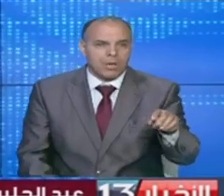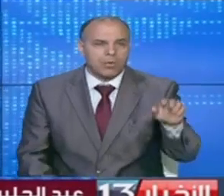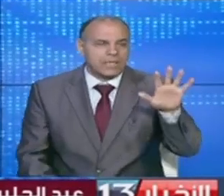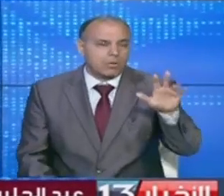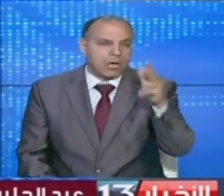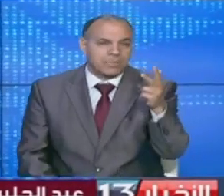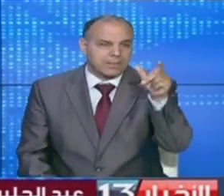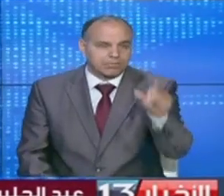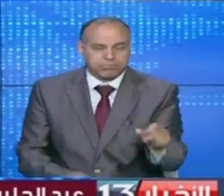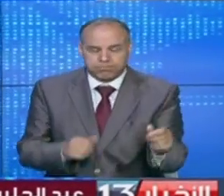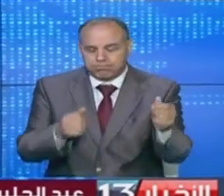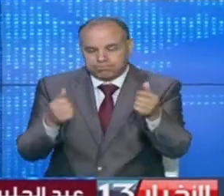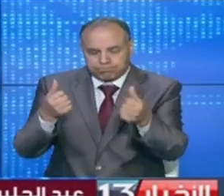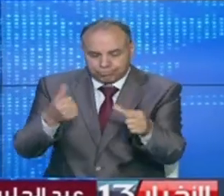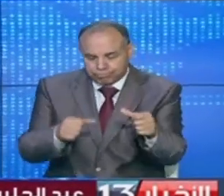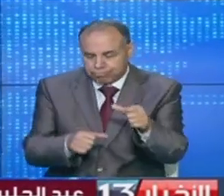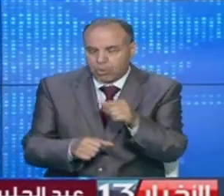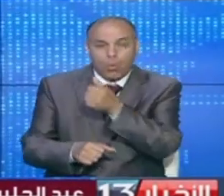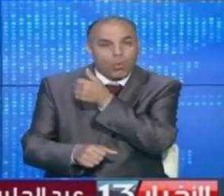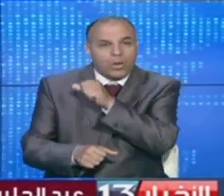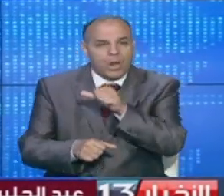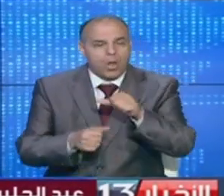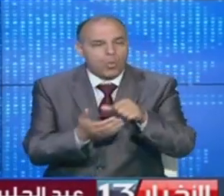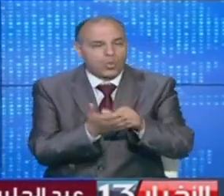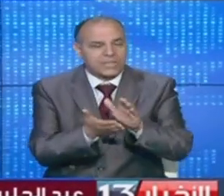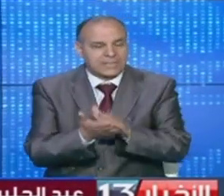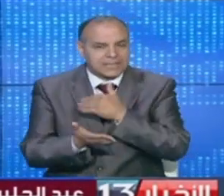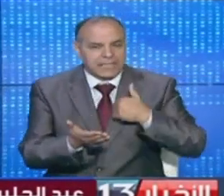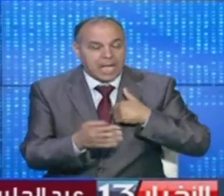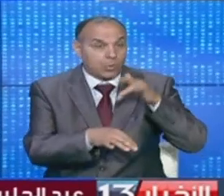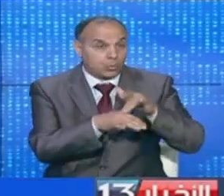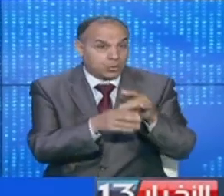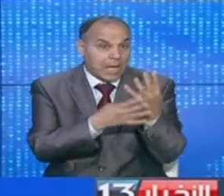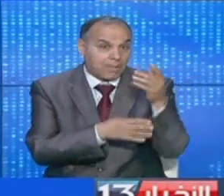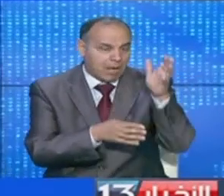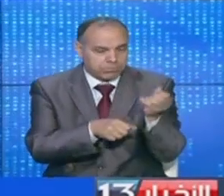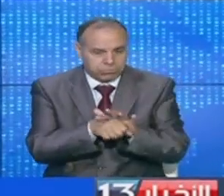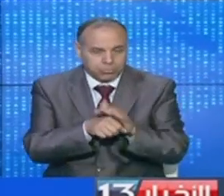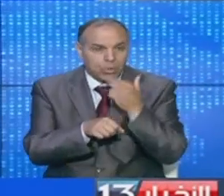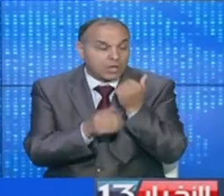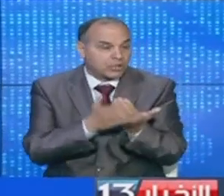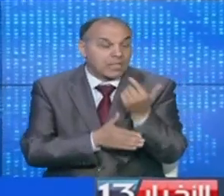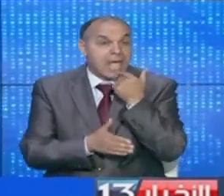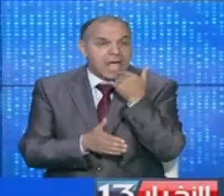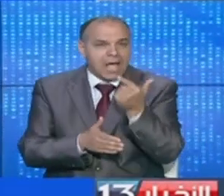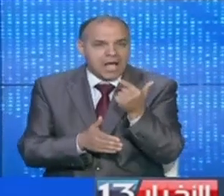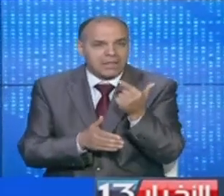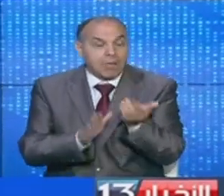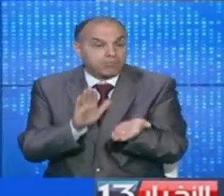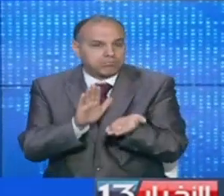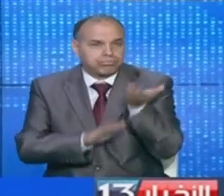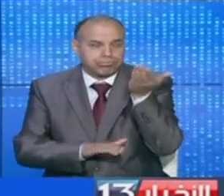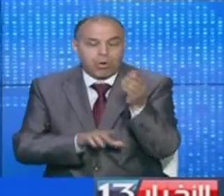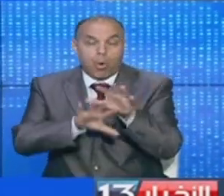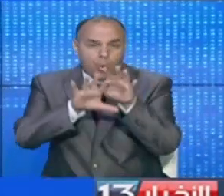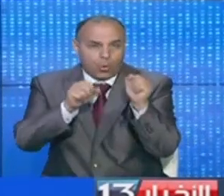وخمسين تحليل مخبرين سجلت وزاره الصحه اربع اصابات جديده بفيروس كورونا المستجد ليرتفع العدد